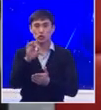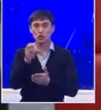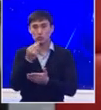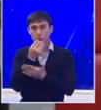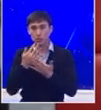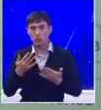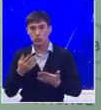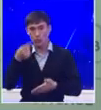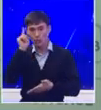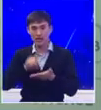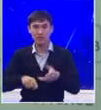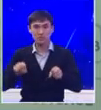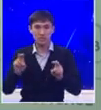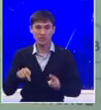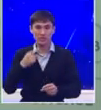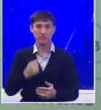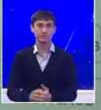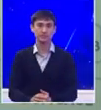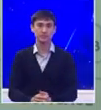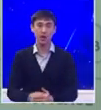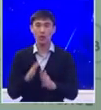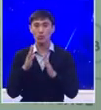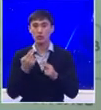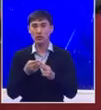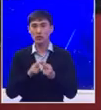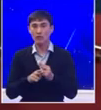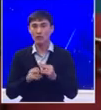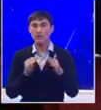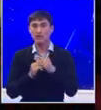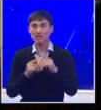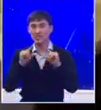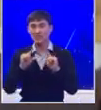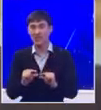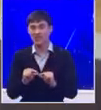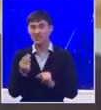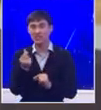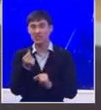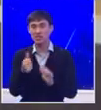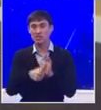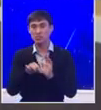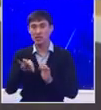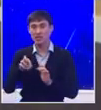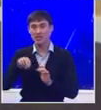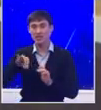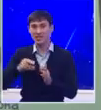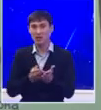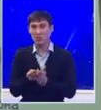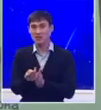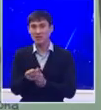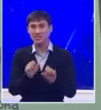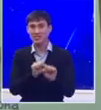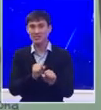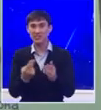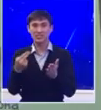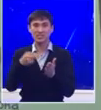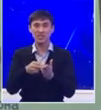значимые продукты, уверены специалисты. Более того, во избежание инфляции почти 6 миллиардов тенге направили на сдерживание